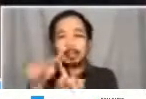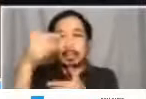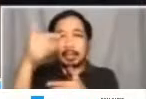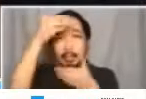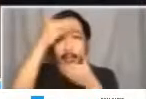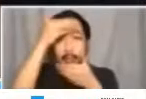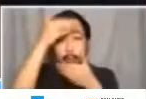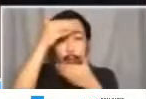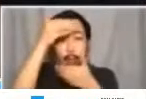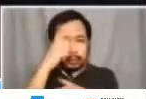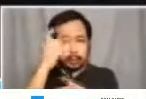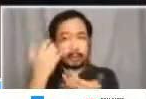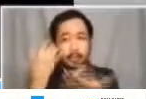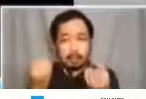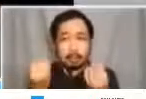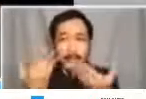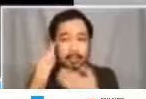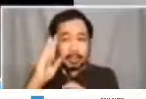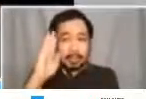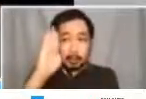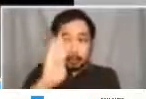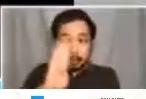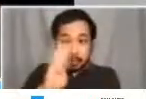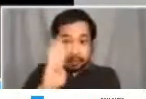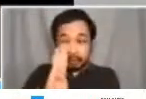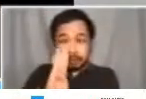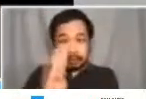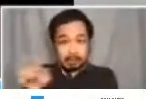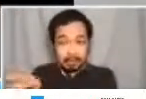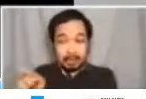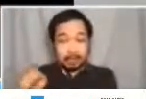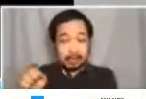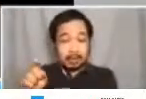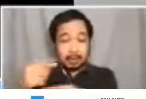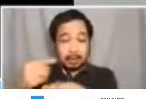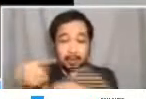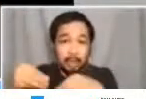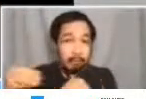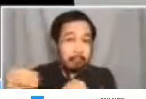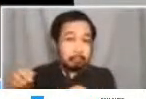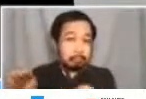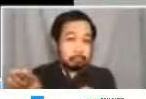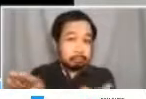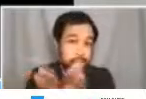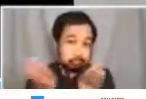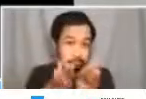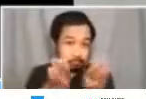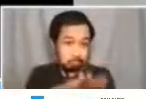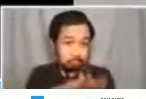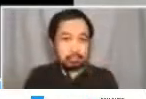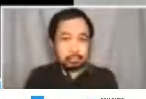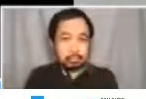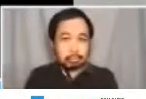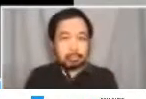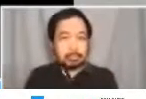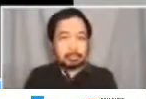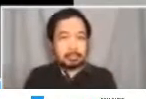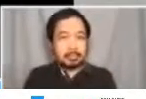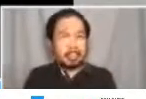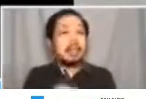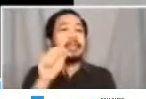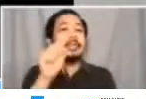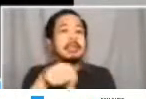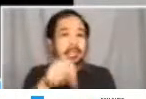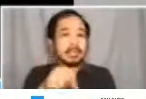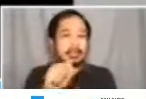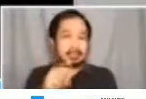You said ang ating mga kababayan ay very active with us, no? That's why kami magkokontak kami